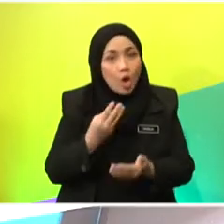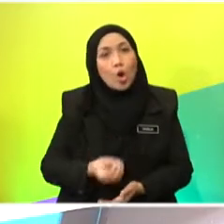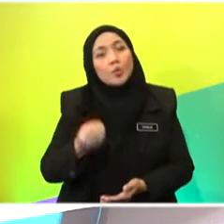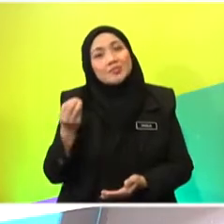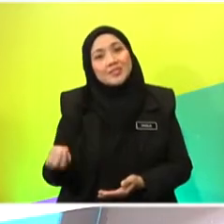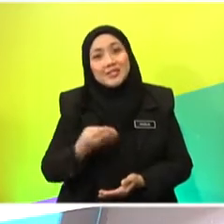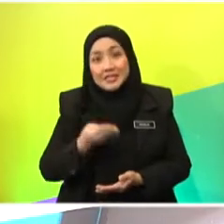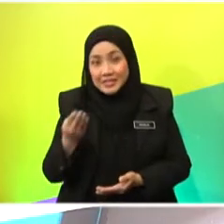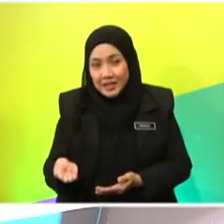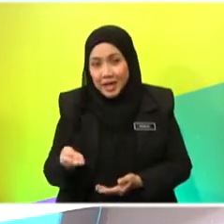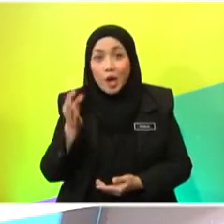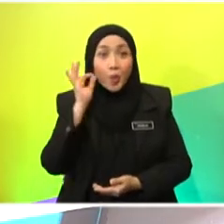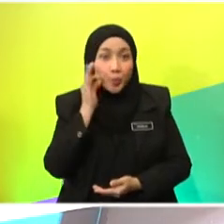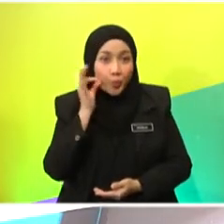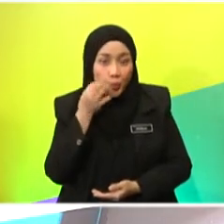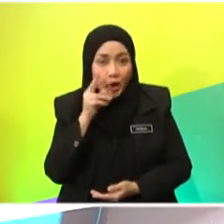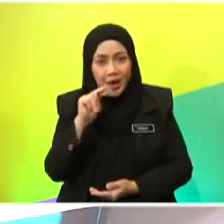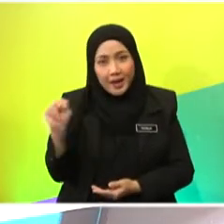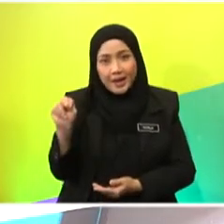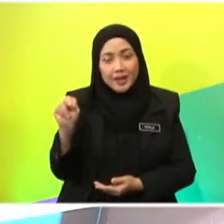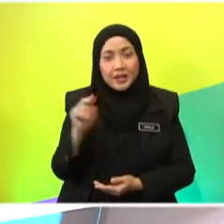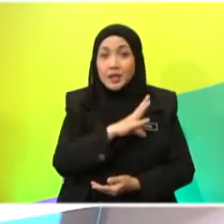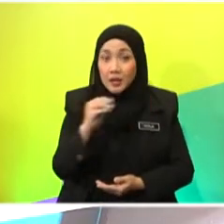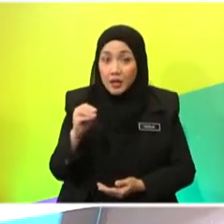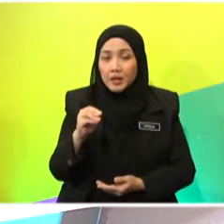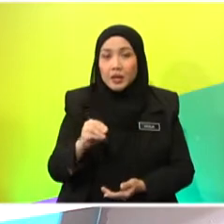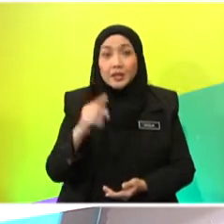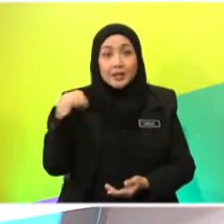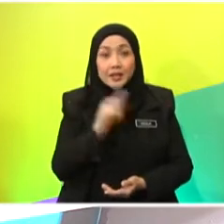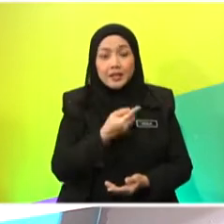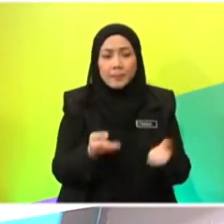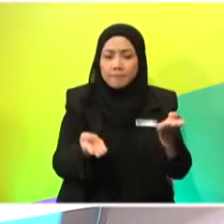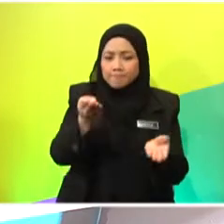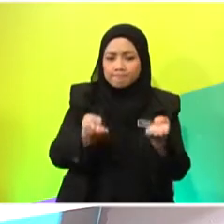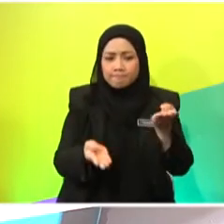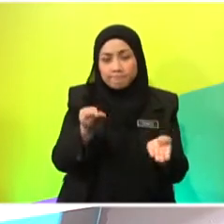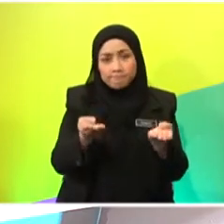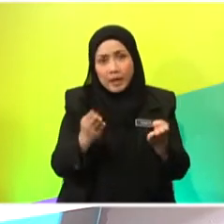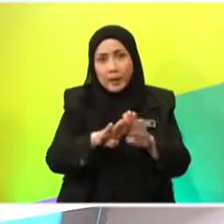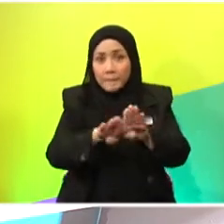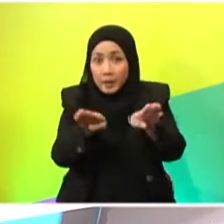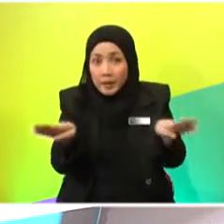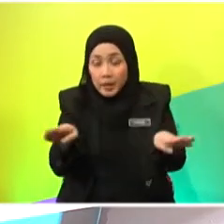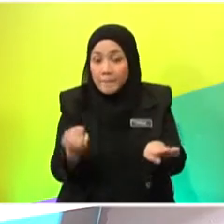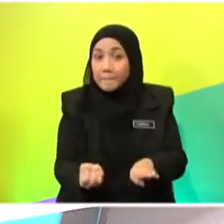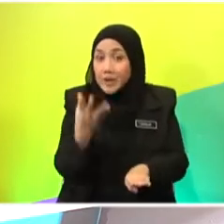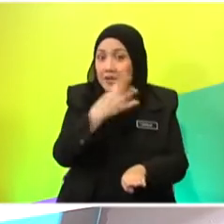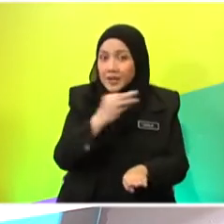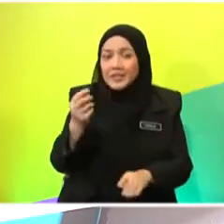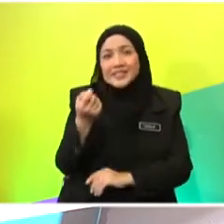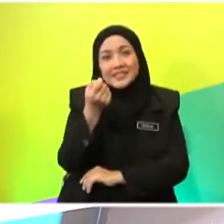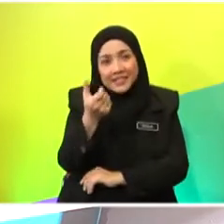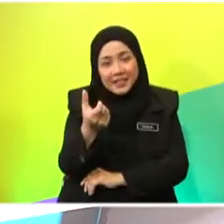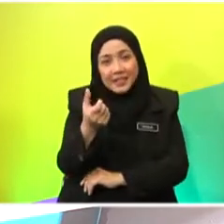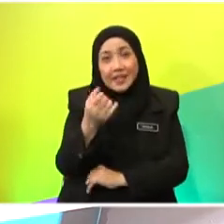lah kemudian kita menentukan kita bandingkan buah mana yang banyak dan sedikit dan akhir sekali